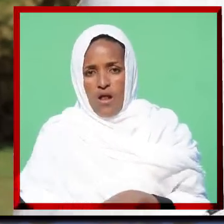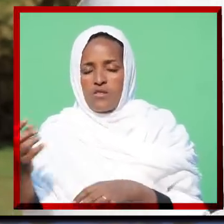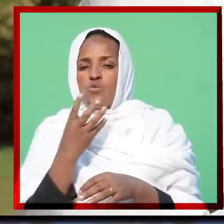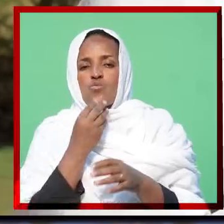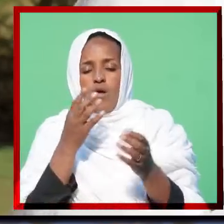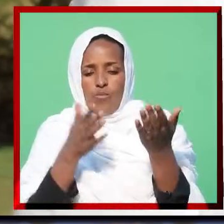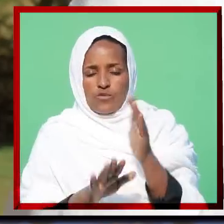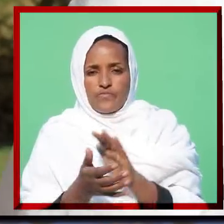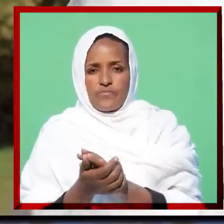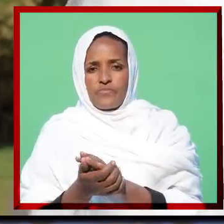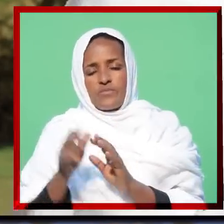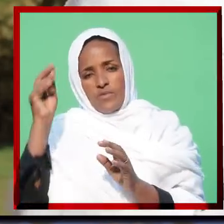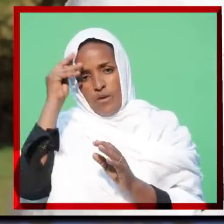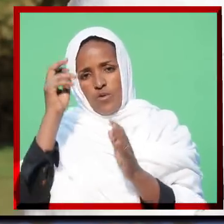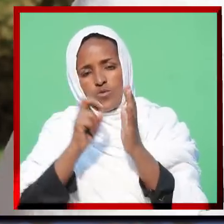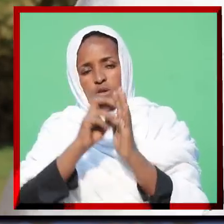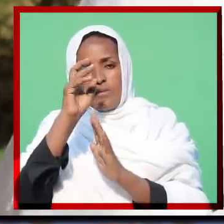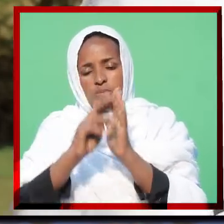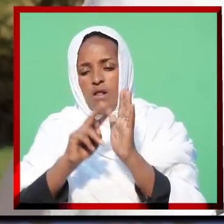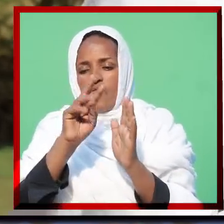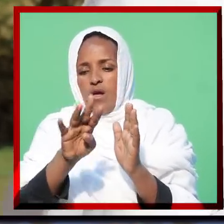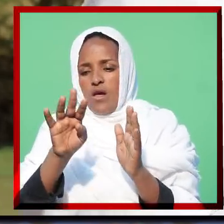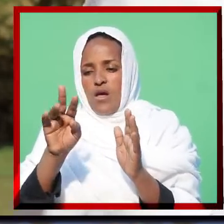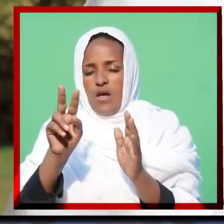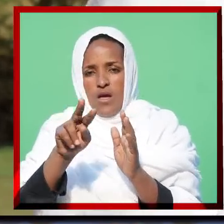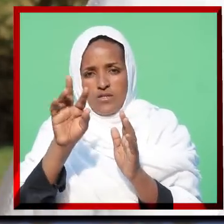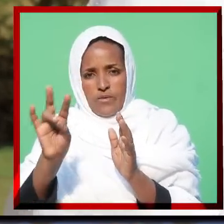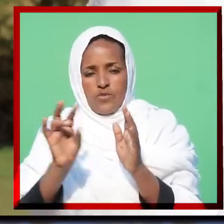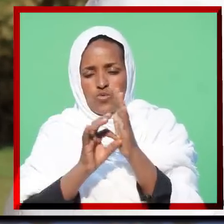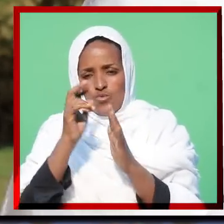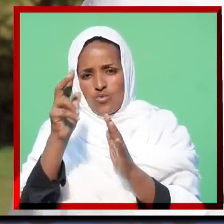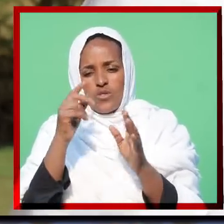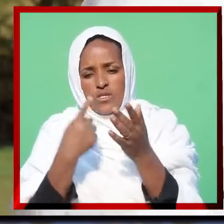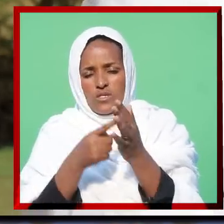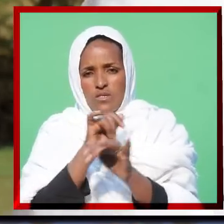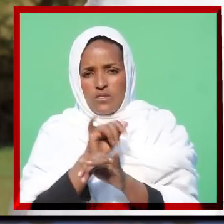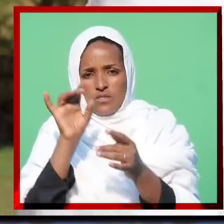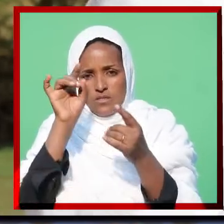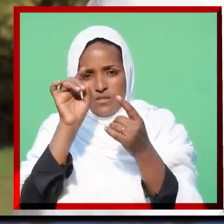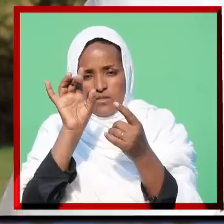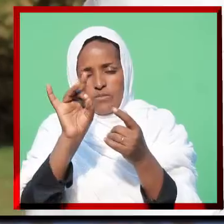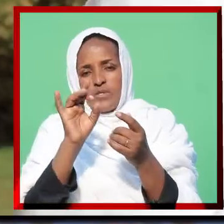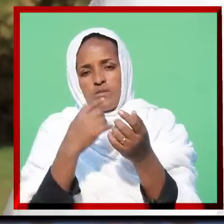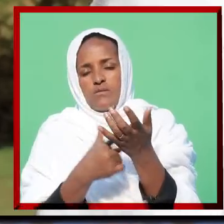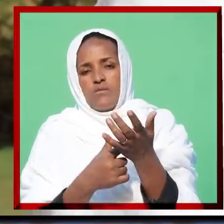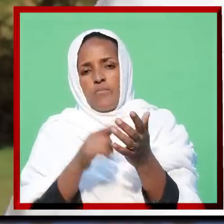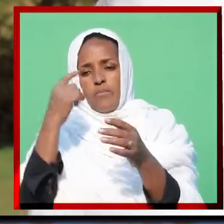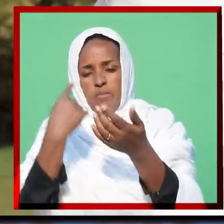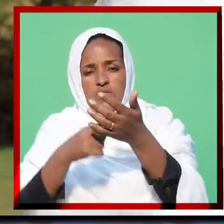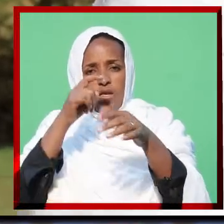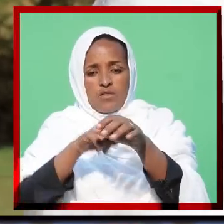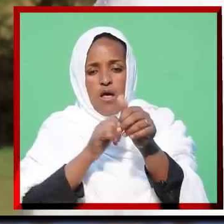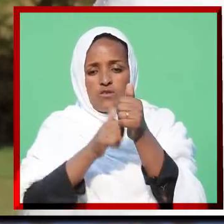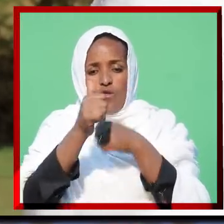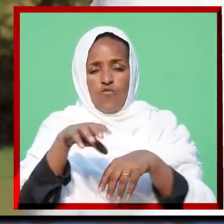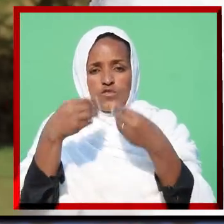አማማት በተመለከተ የማቴዎስ ወንጌል ምዕራፍ 27 ቁጥር 3 እስከ 8 እንዲህ ይላል በዚያን ጊዜ አሳልፎ